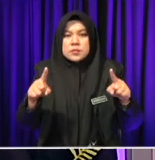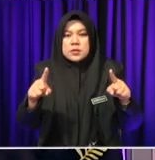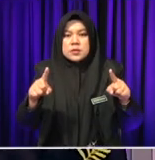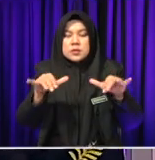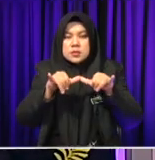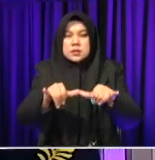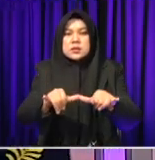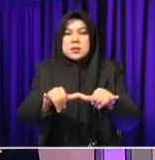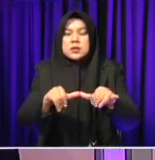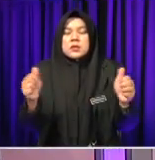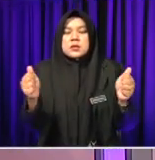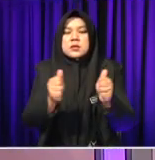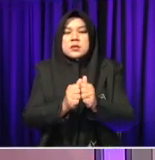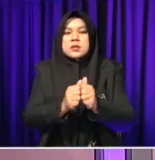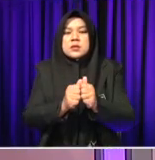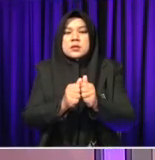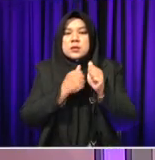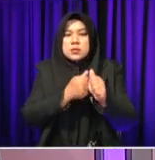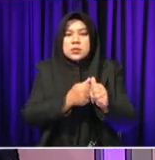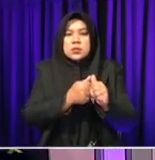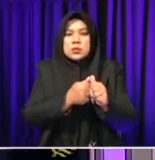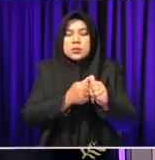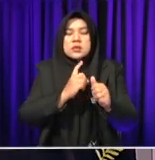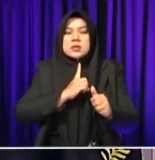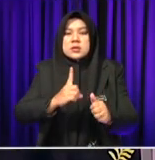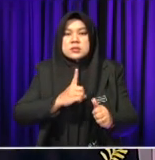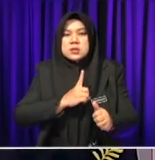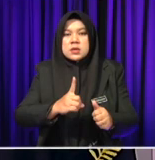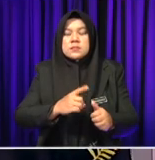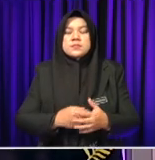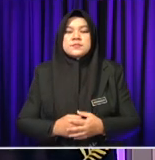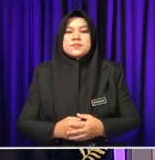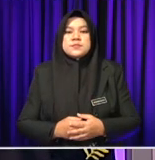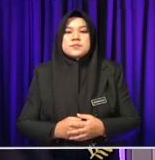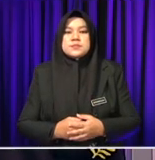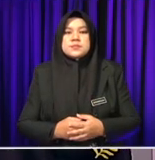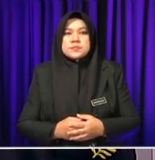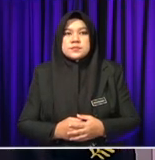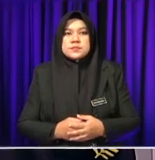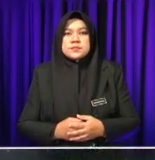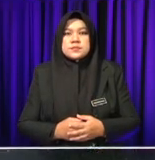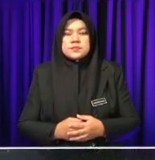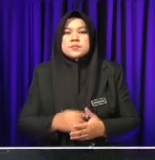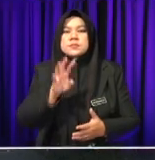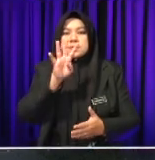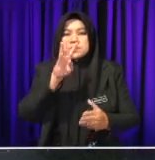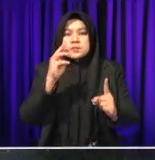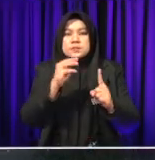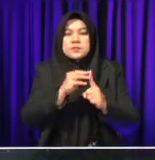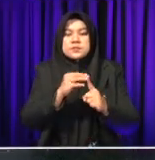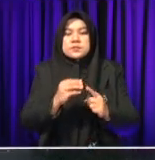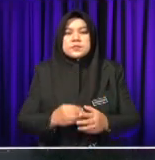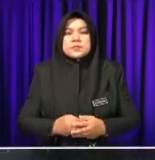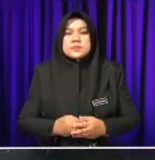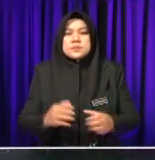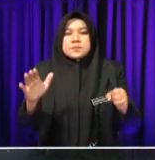berlandaskan Syariah ini contoh jawapan Ustazah jawapan azrin pun tidak kurang hebatnyaempemp markah terbaik